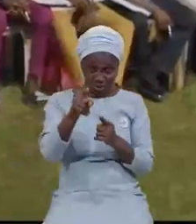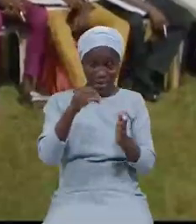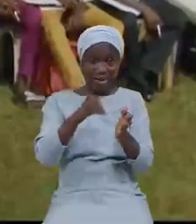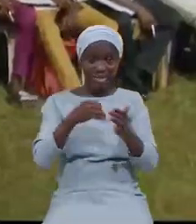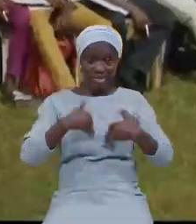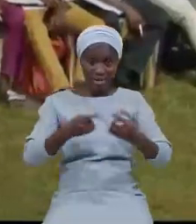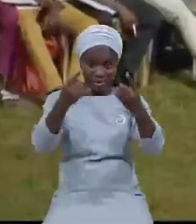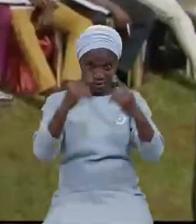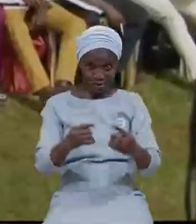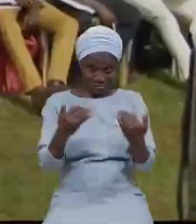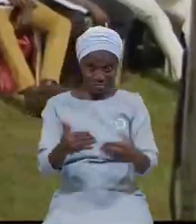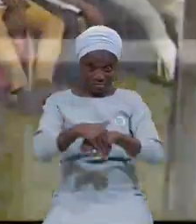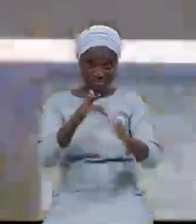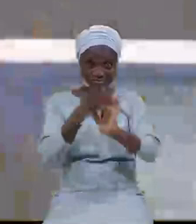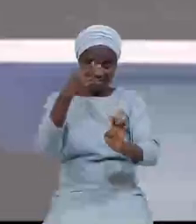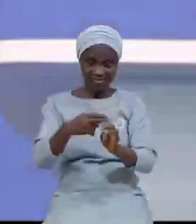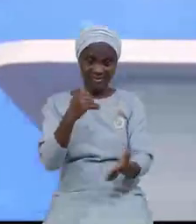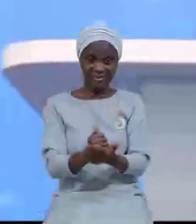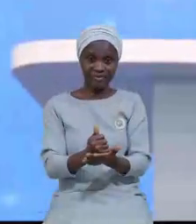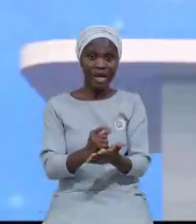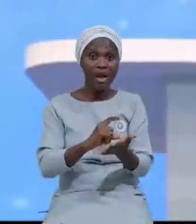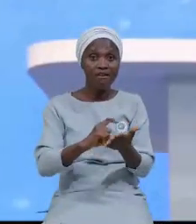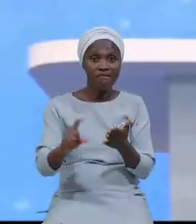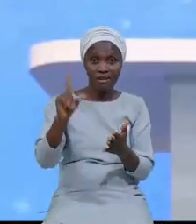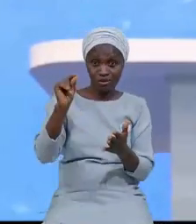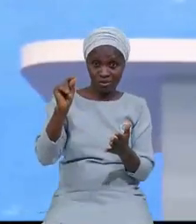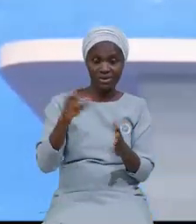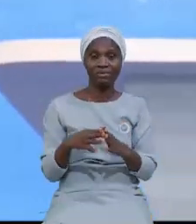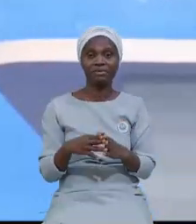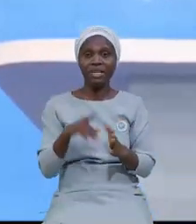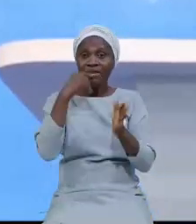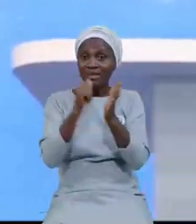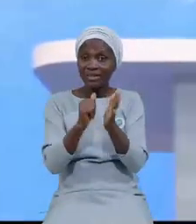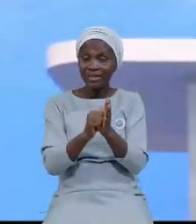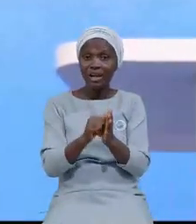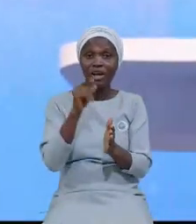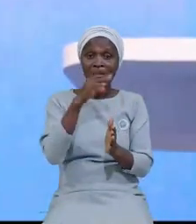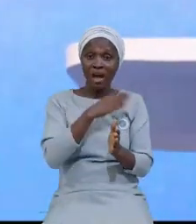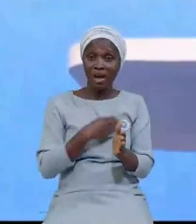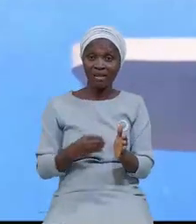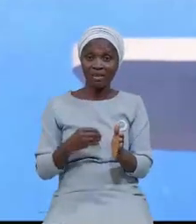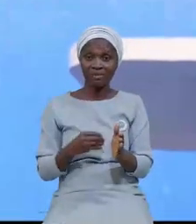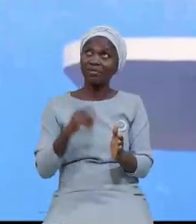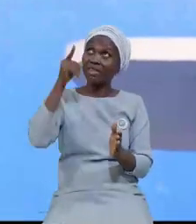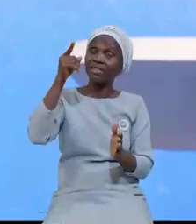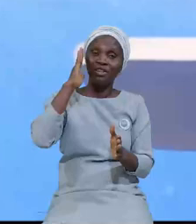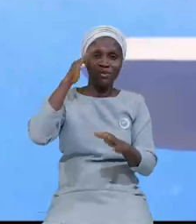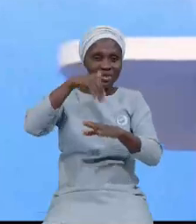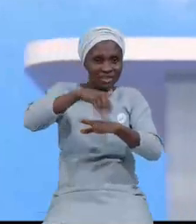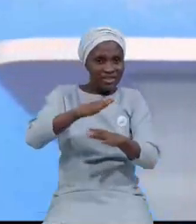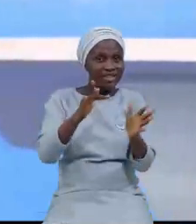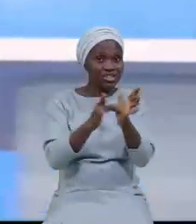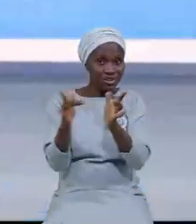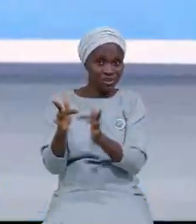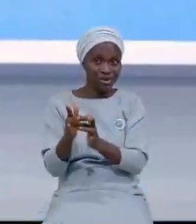ce soir verset 20 et qu' envoie celui qui vous